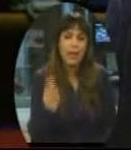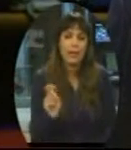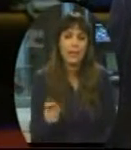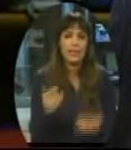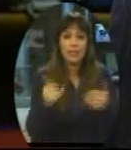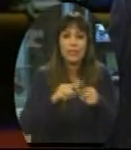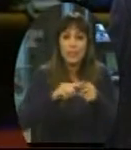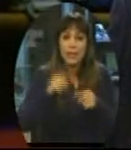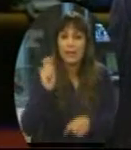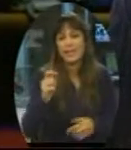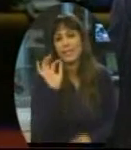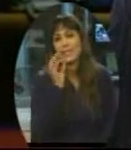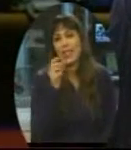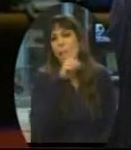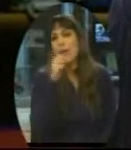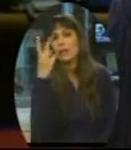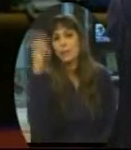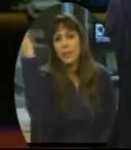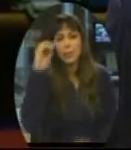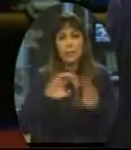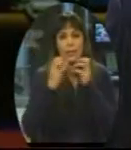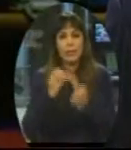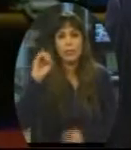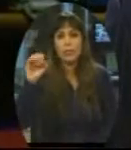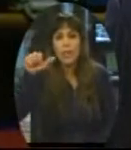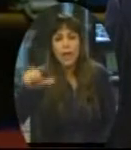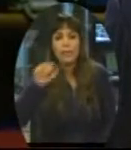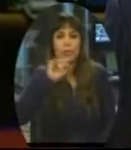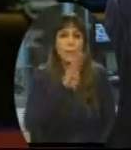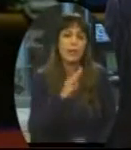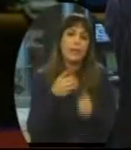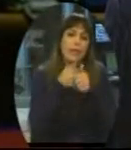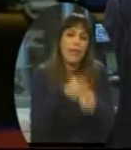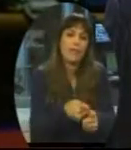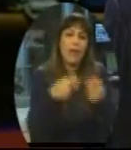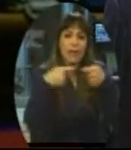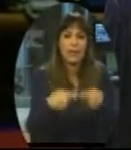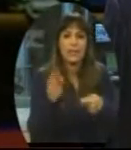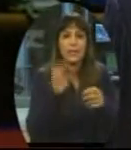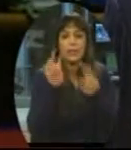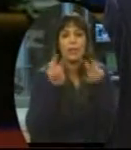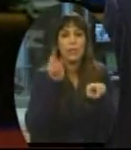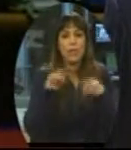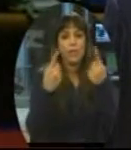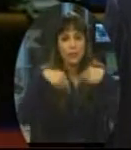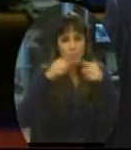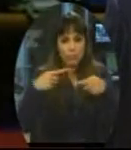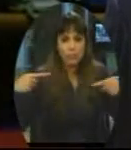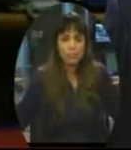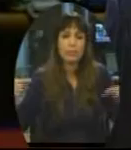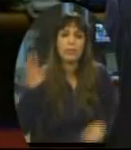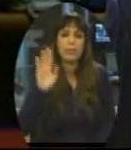צעירה. 120 תלמידים בכיתות י' ו-י"ב התלוו היום לחברי הכנסת, השתתפו בוועדות הכנסת השונות ואף נשאו